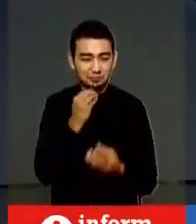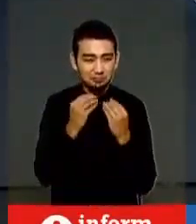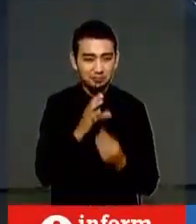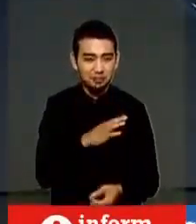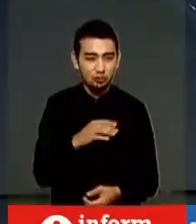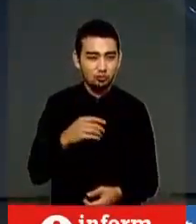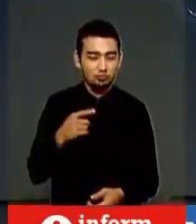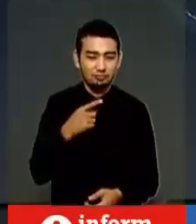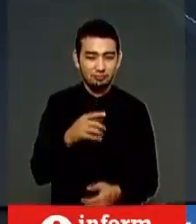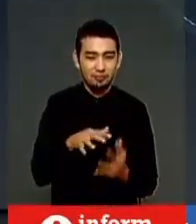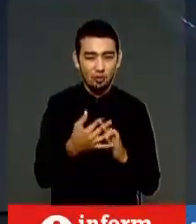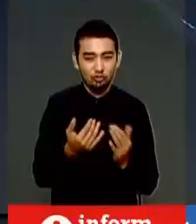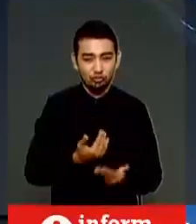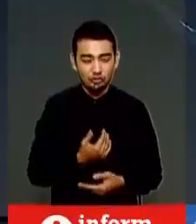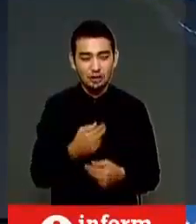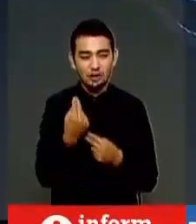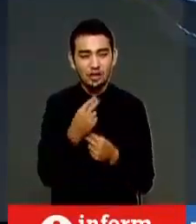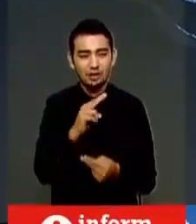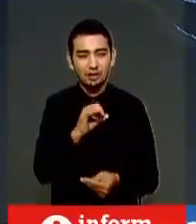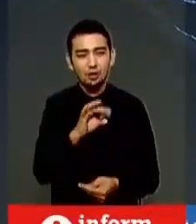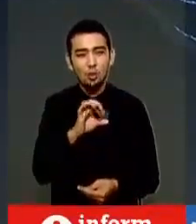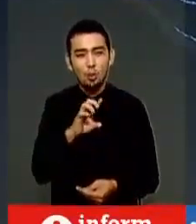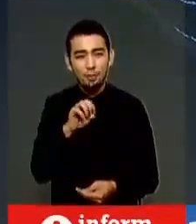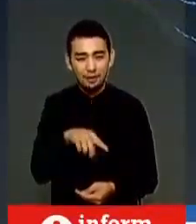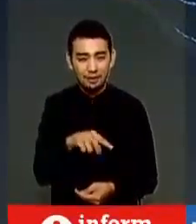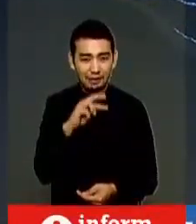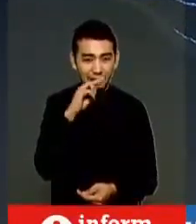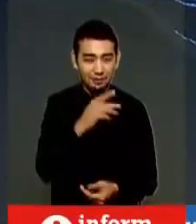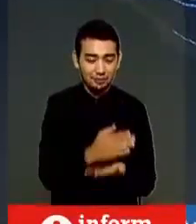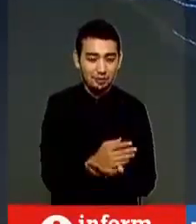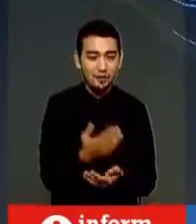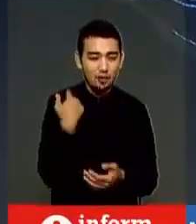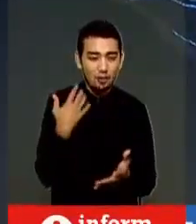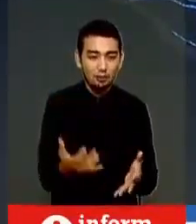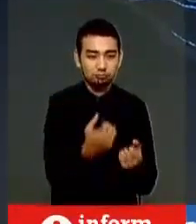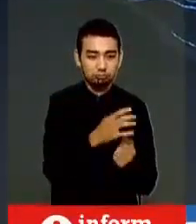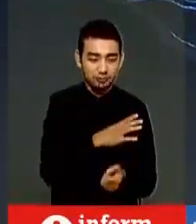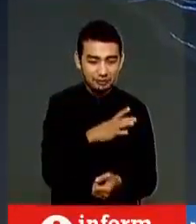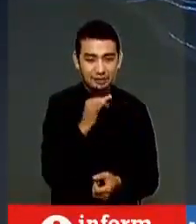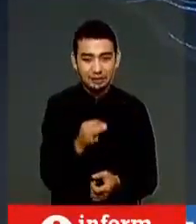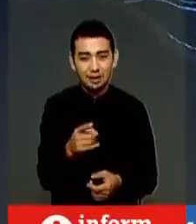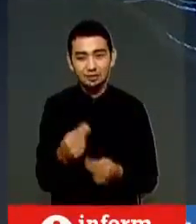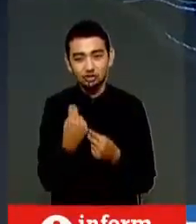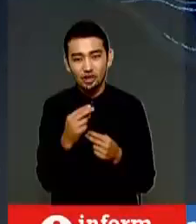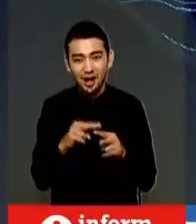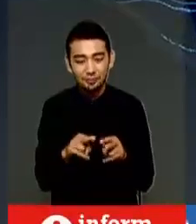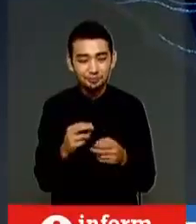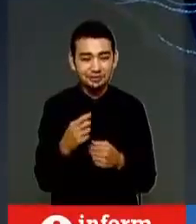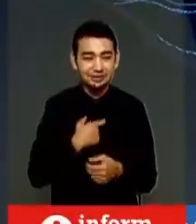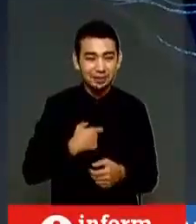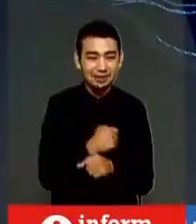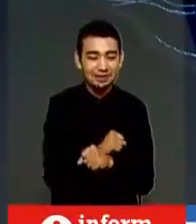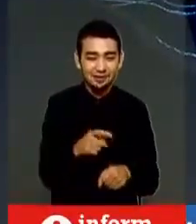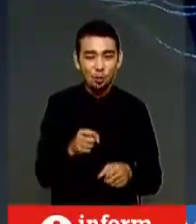сельчанин ядовитыми грибами лечил диабет. Едва спасли. Врачи предупреждают о том, что лечиться такими методами